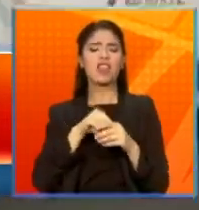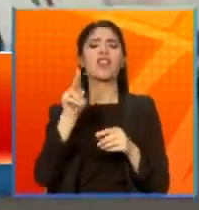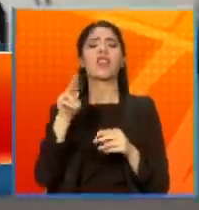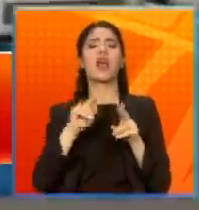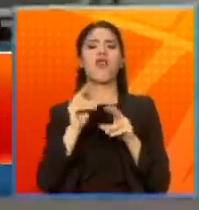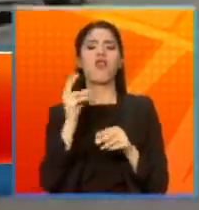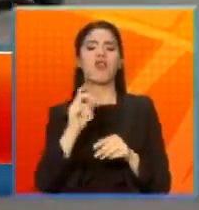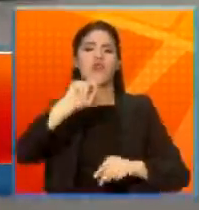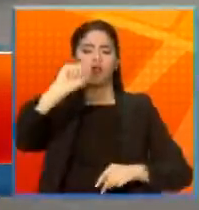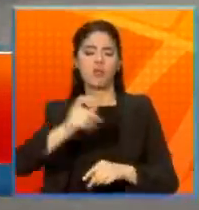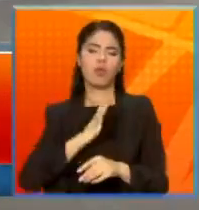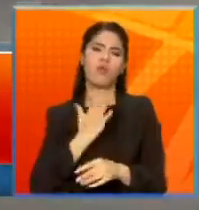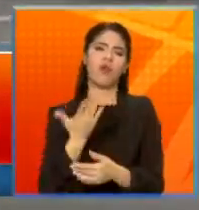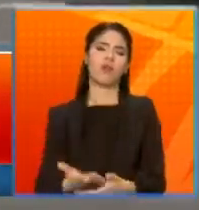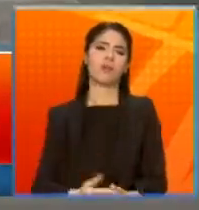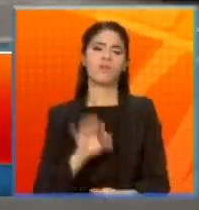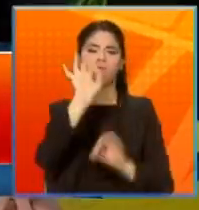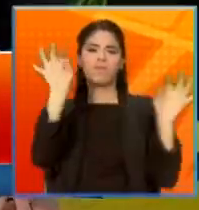edildi.